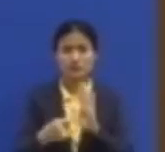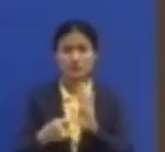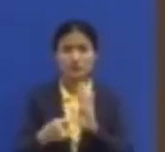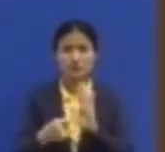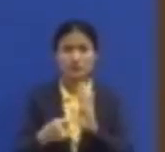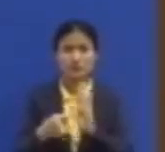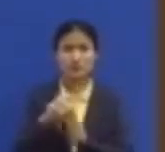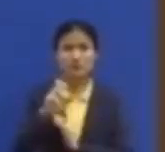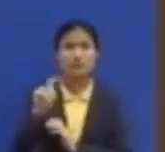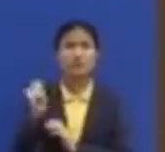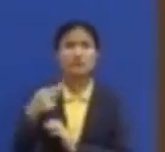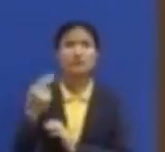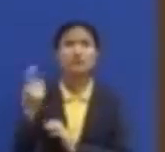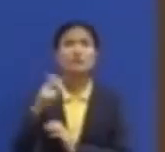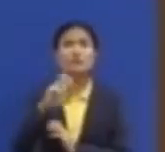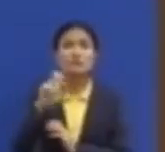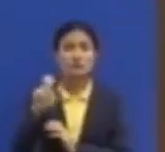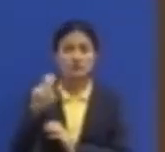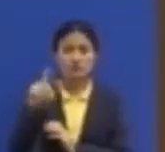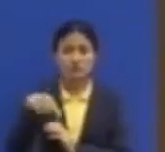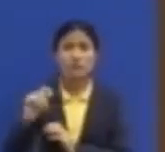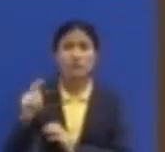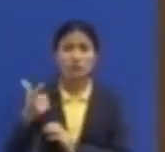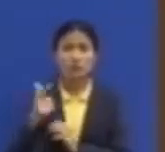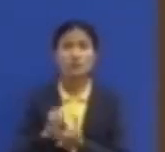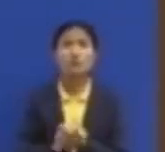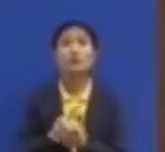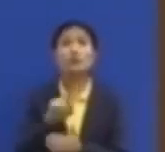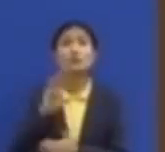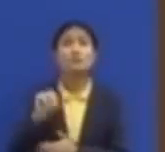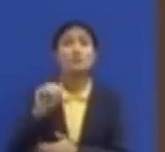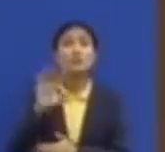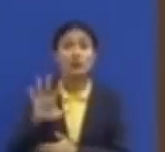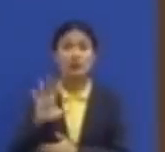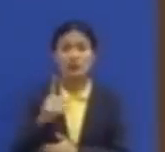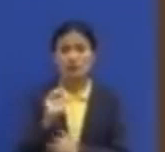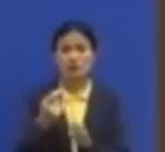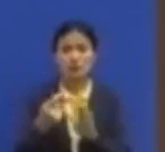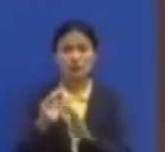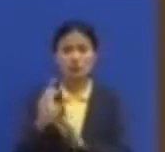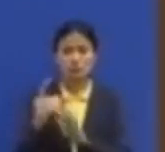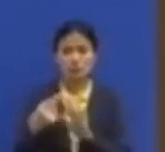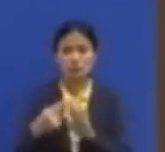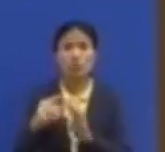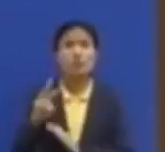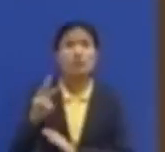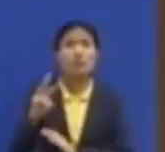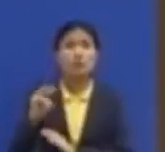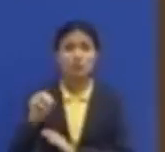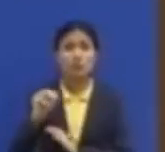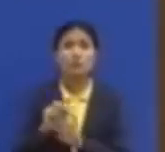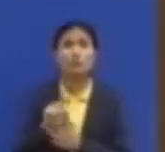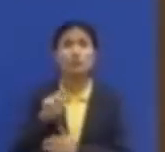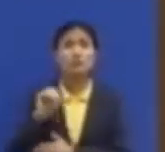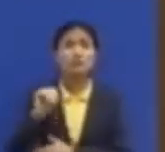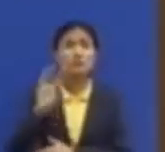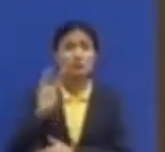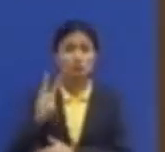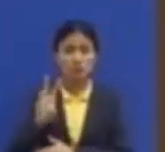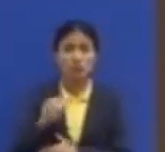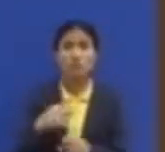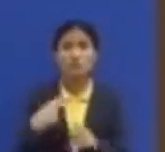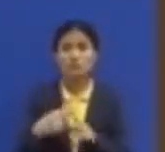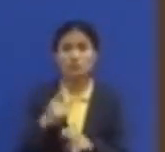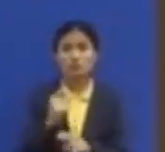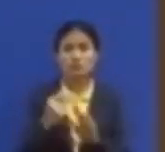สูตร245นายอุดมคาชินทร246นายอุดมวรั